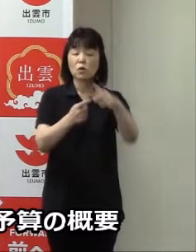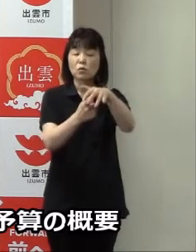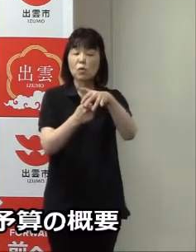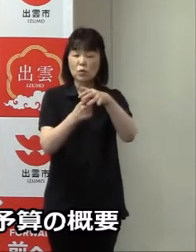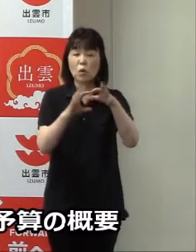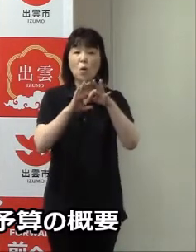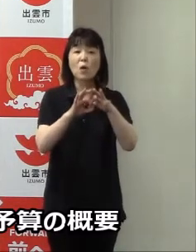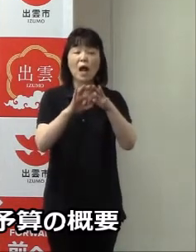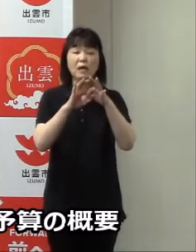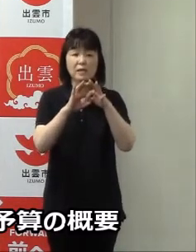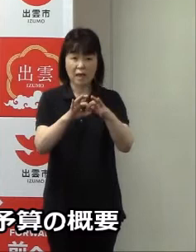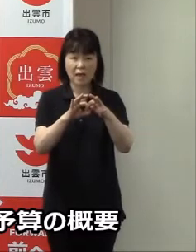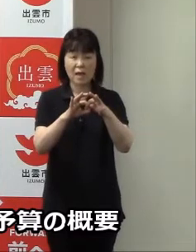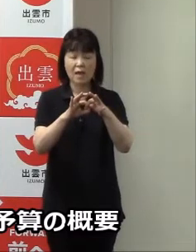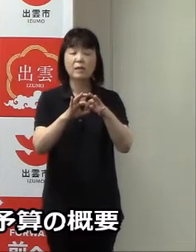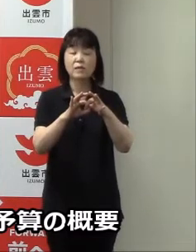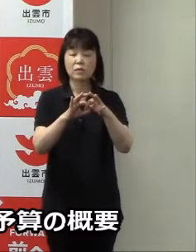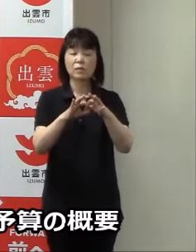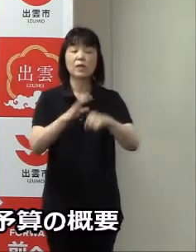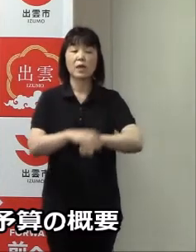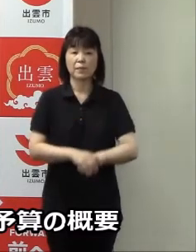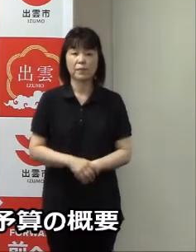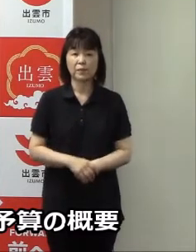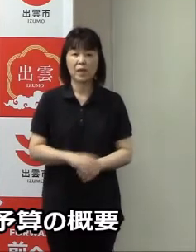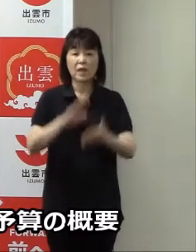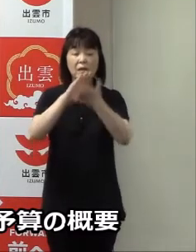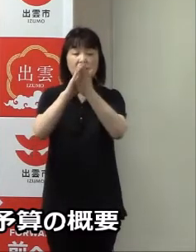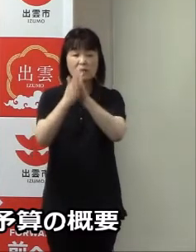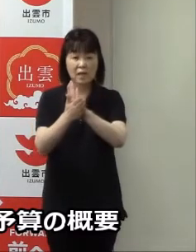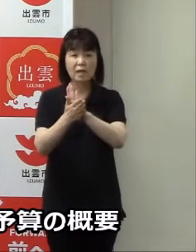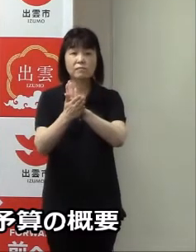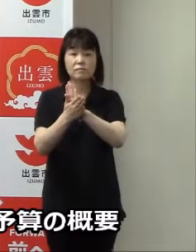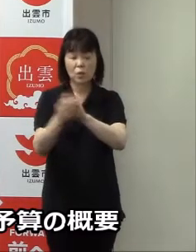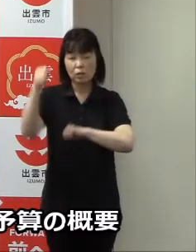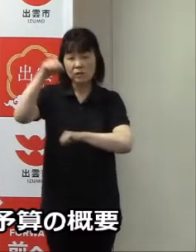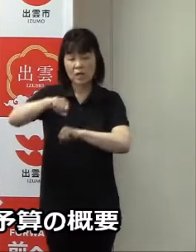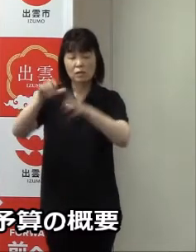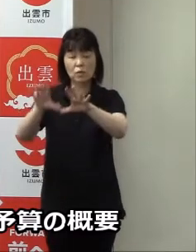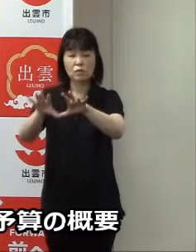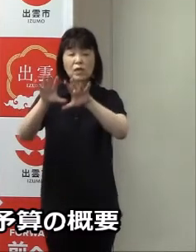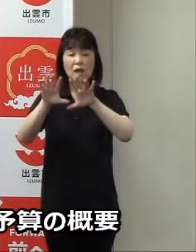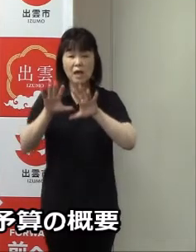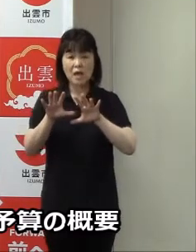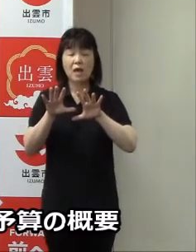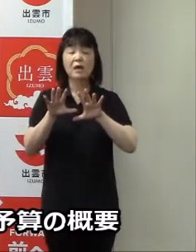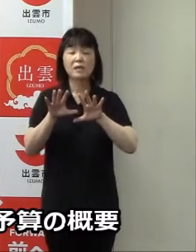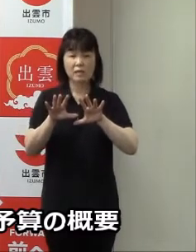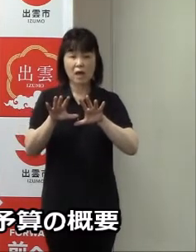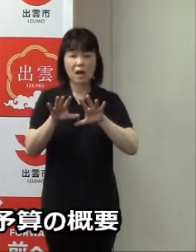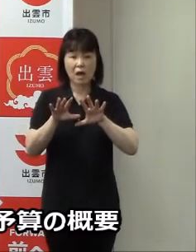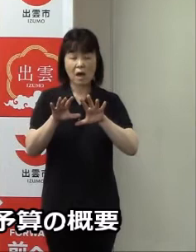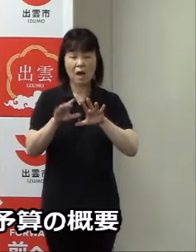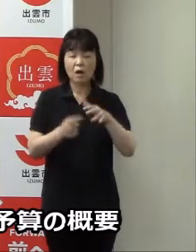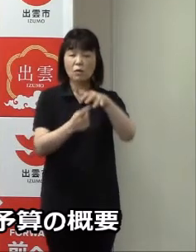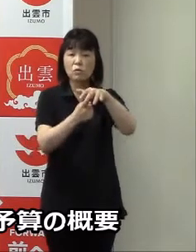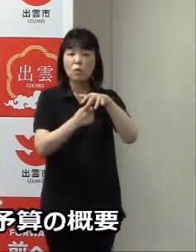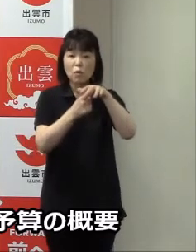産地創生事業等推進費ということで、県の事業採択を受けた農業用施設、機